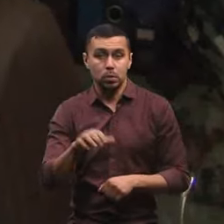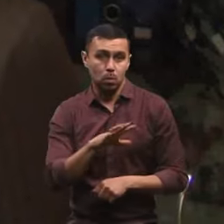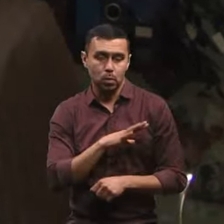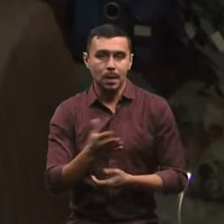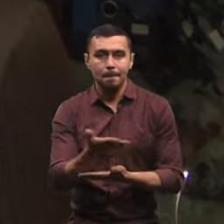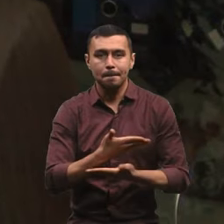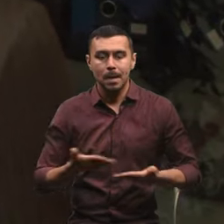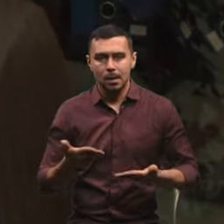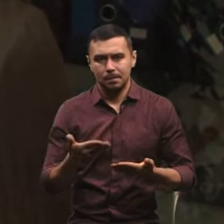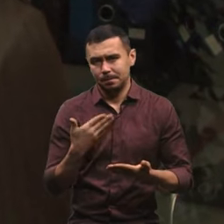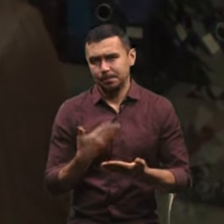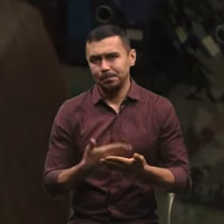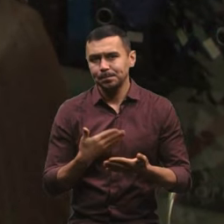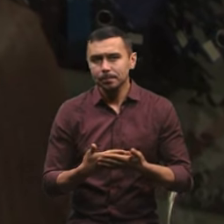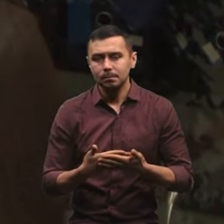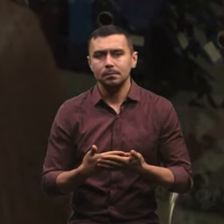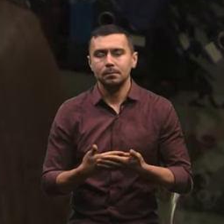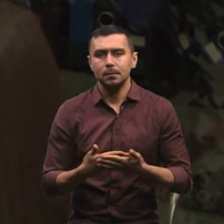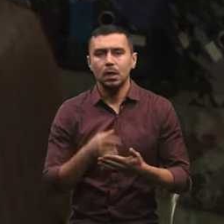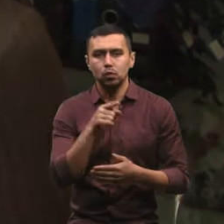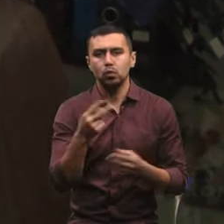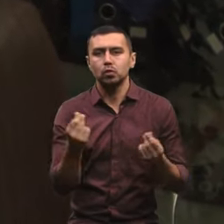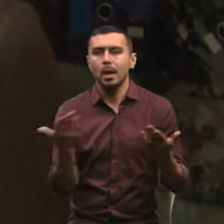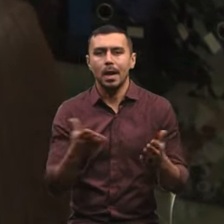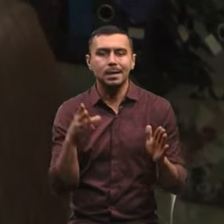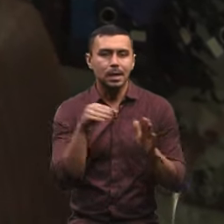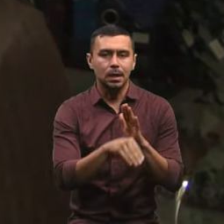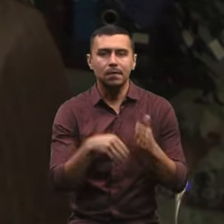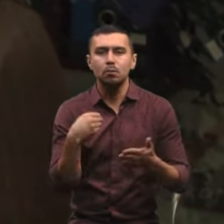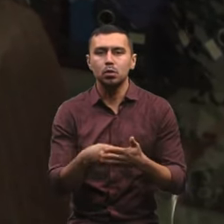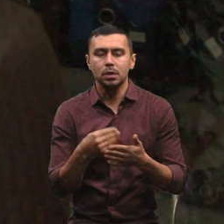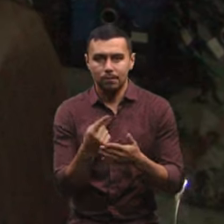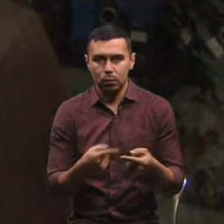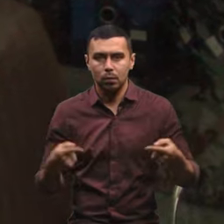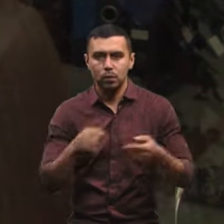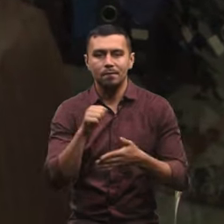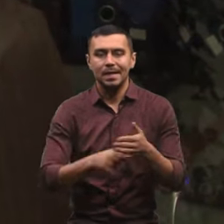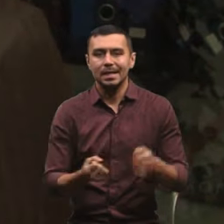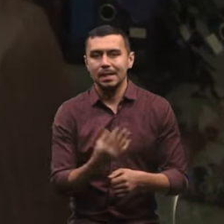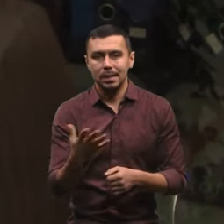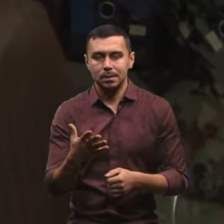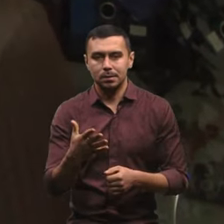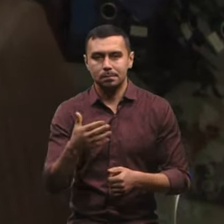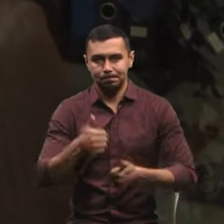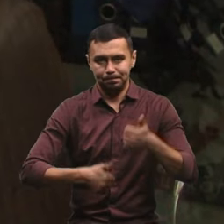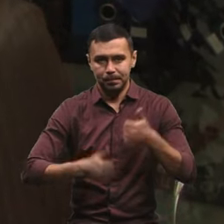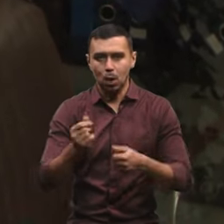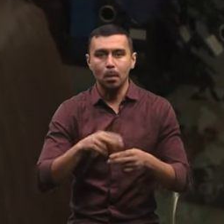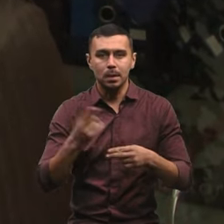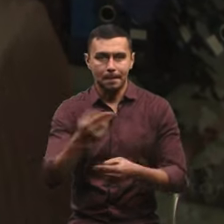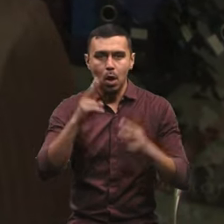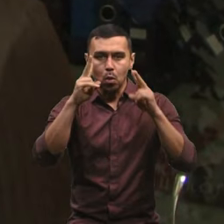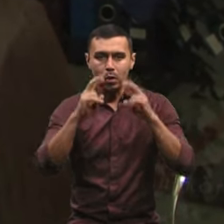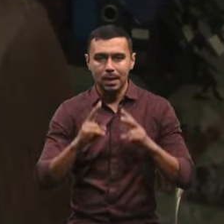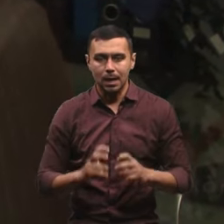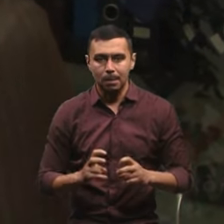Ми орієнтуємося на ту суму, яка закладена в бюджет, відповідно від кількості претендентів на компенсацію. Ми